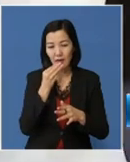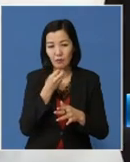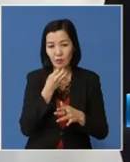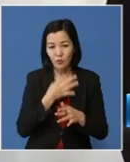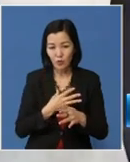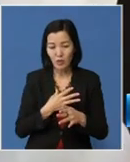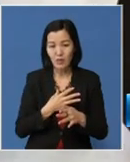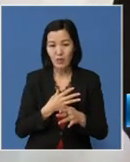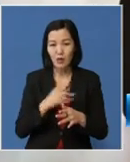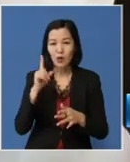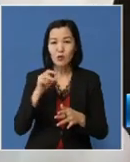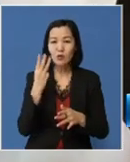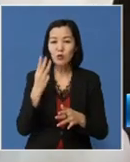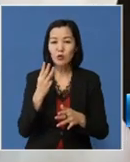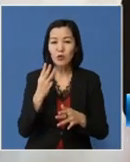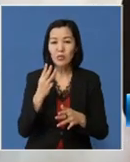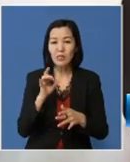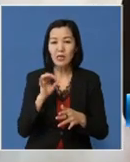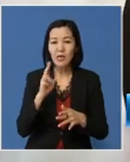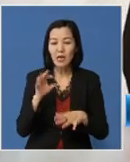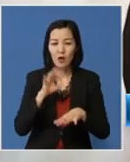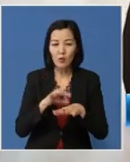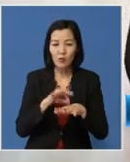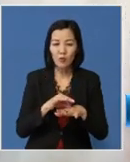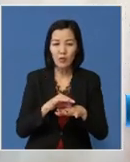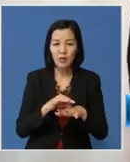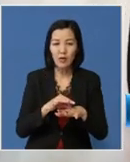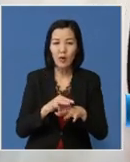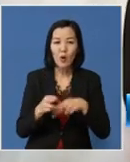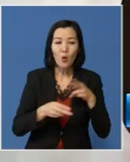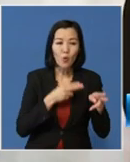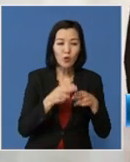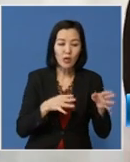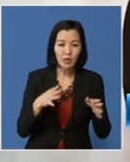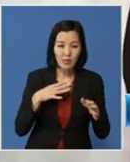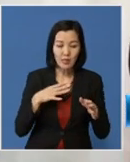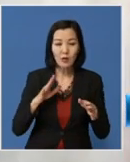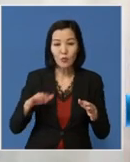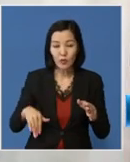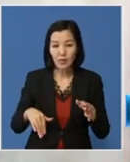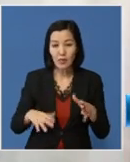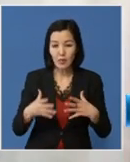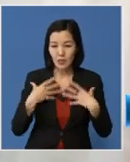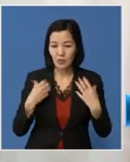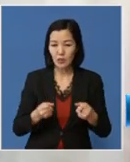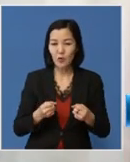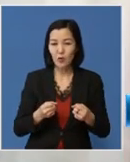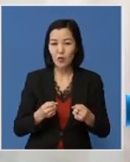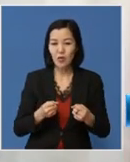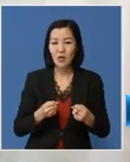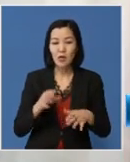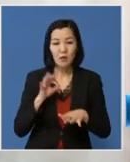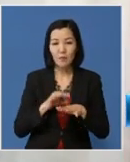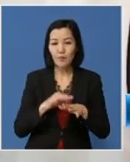көреді екен. 103 жасында қатерлі ісікке шалдыққан қарияға күрделі ота жасаған. Алайда одан бері денсаулығына бірде бір